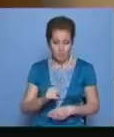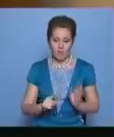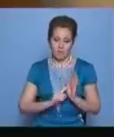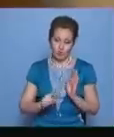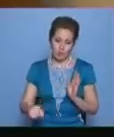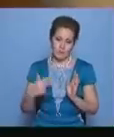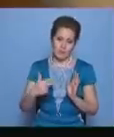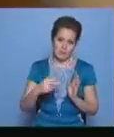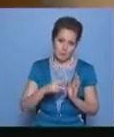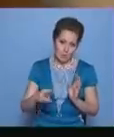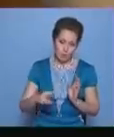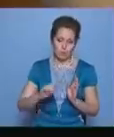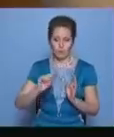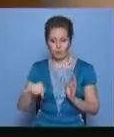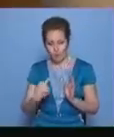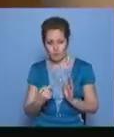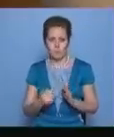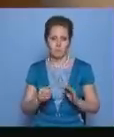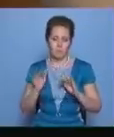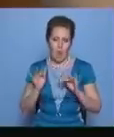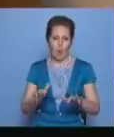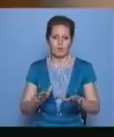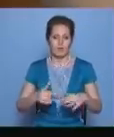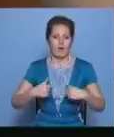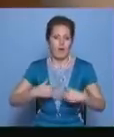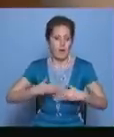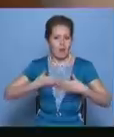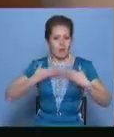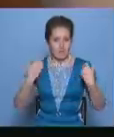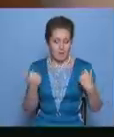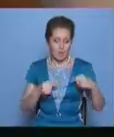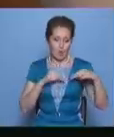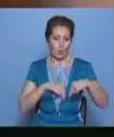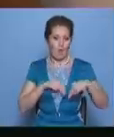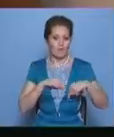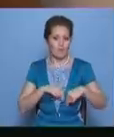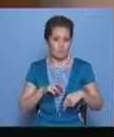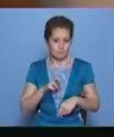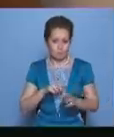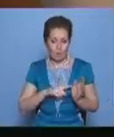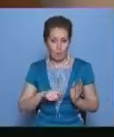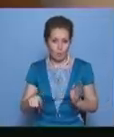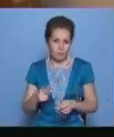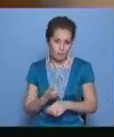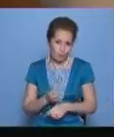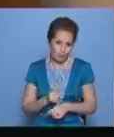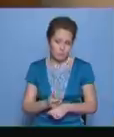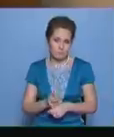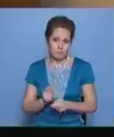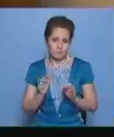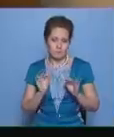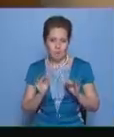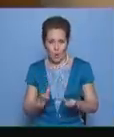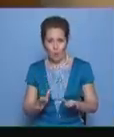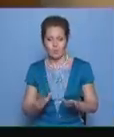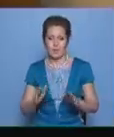все полностью релаксация проходит. После, так сказать, трудовых будней очень... Ну и проходим потом, по